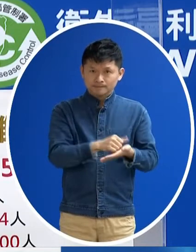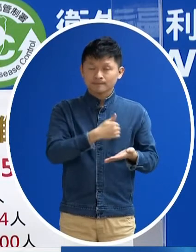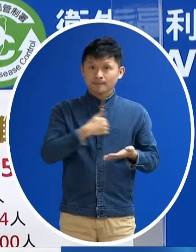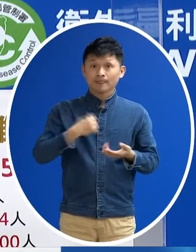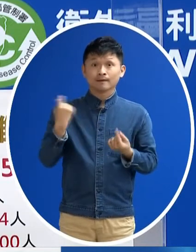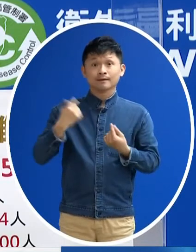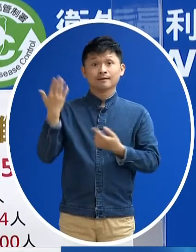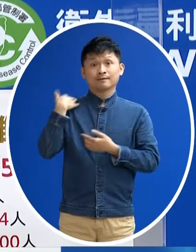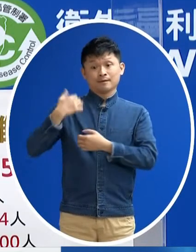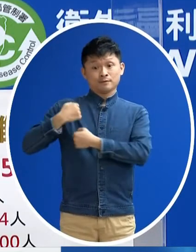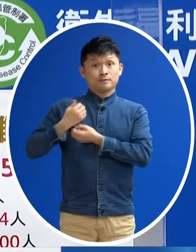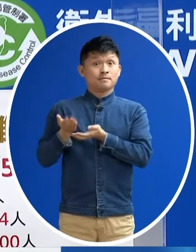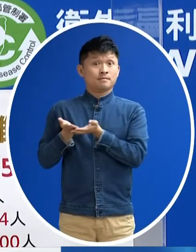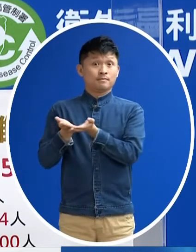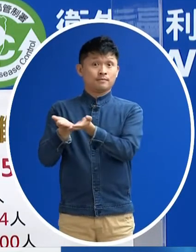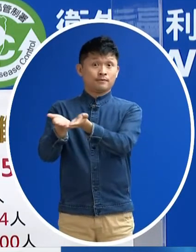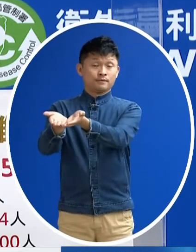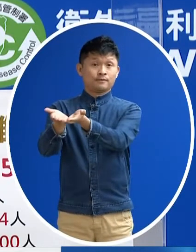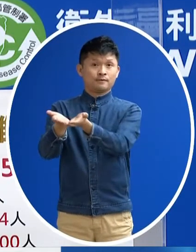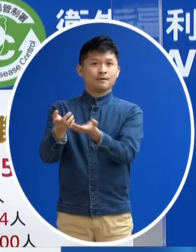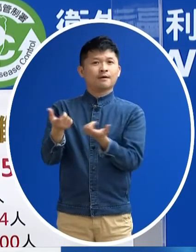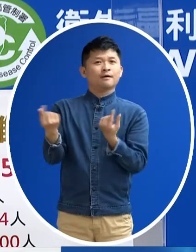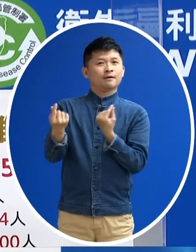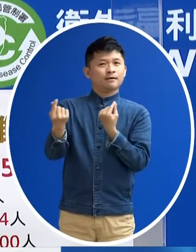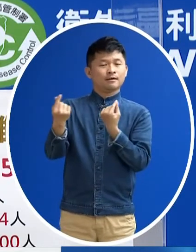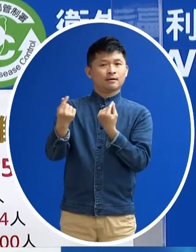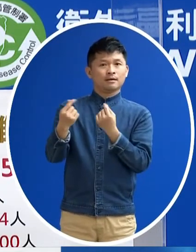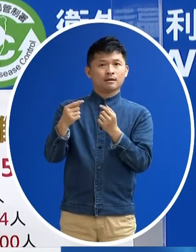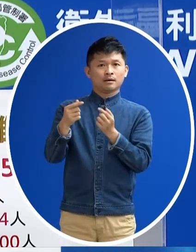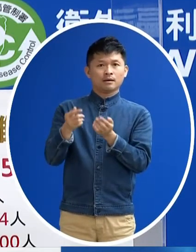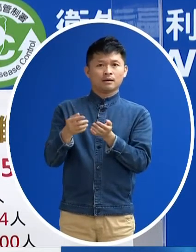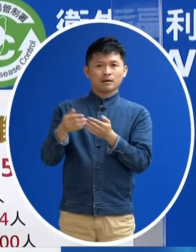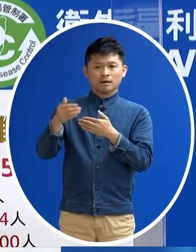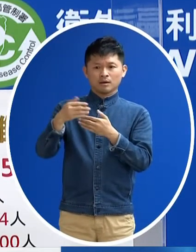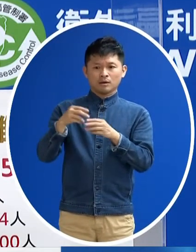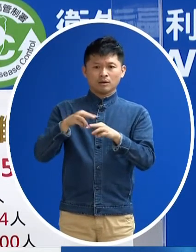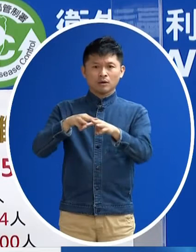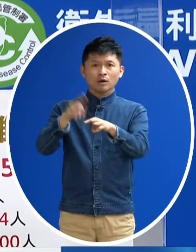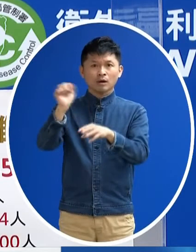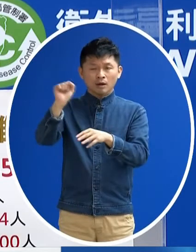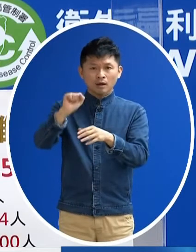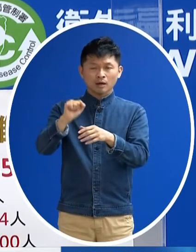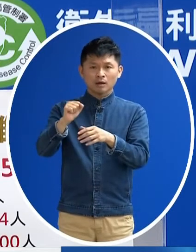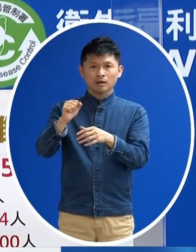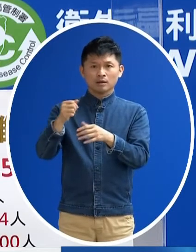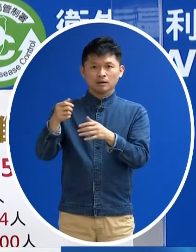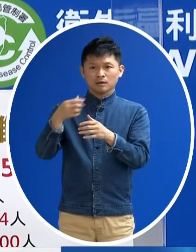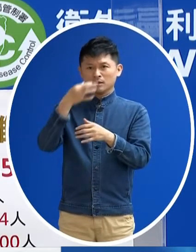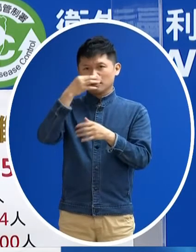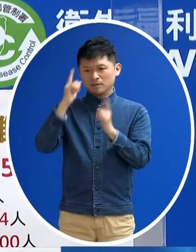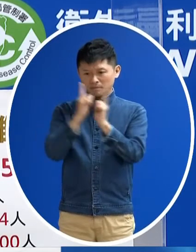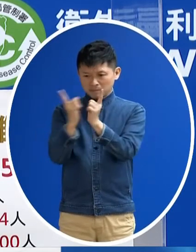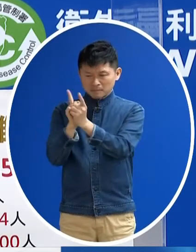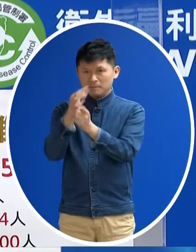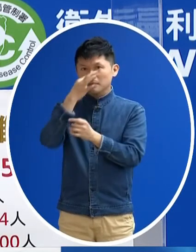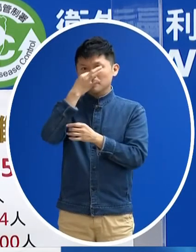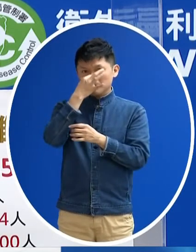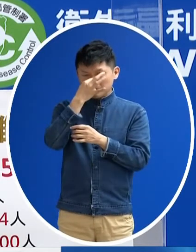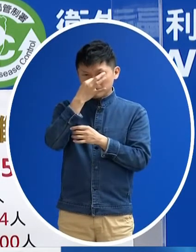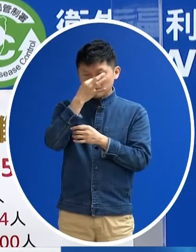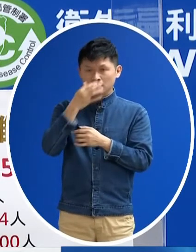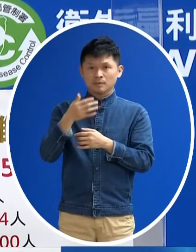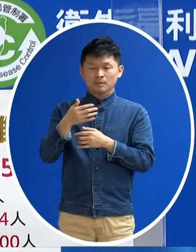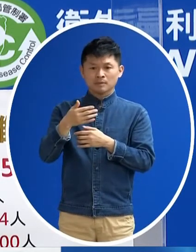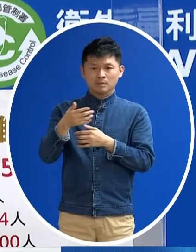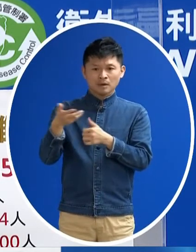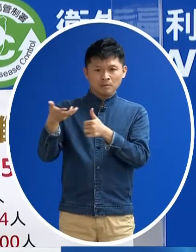这广泛的检验，那我们就想说把整个的图像都能弄得更清楚，那给这个未来在这样的一个空间里面需